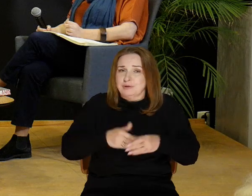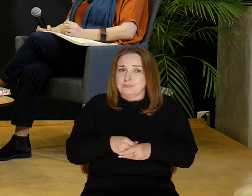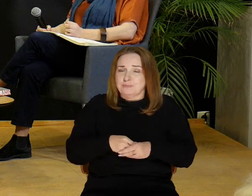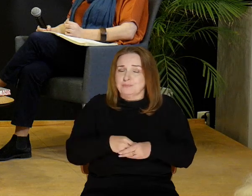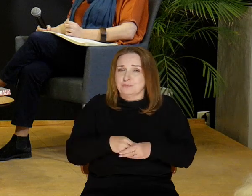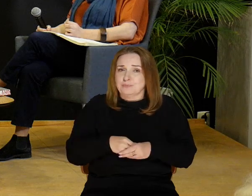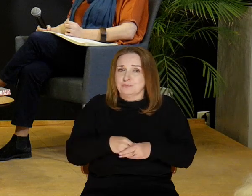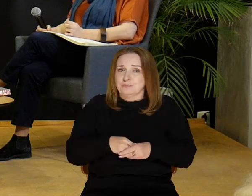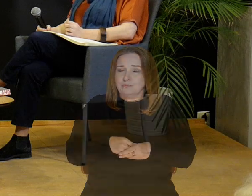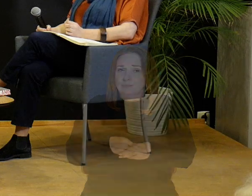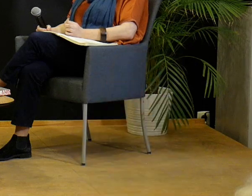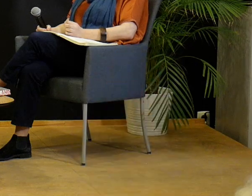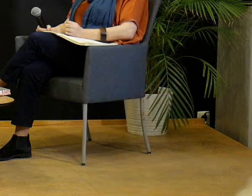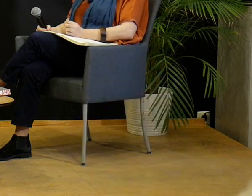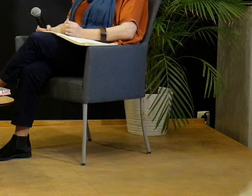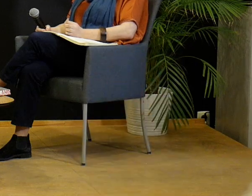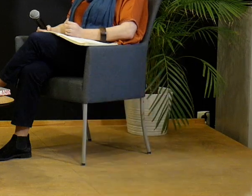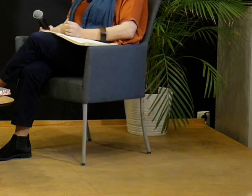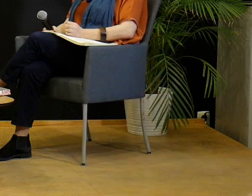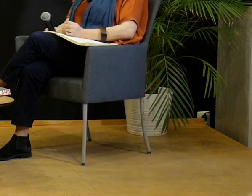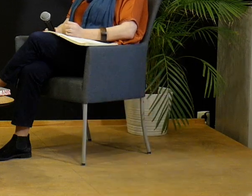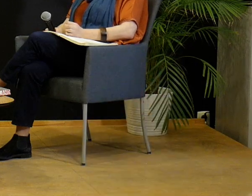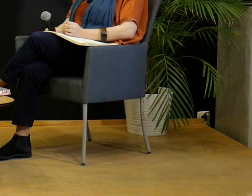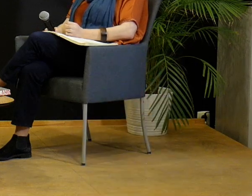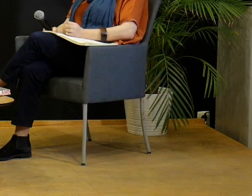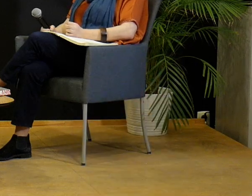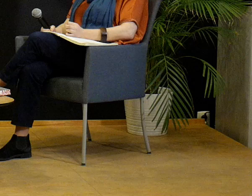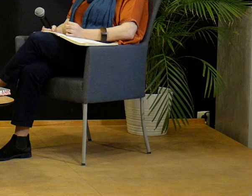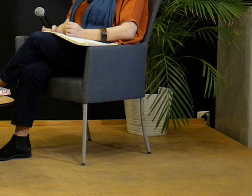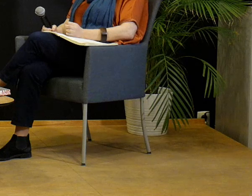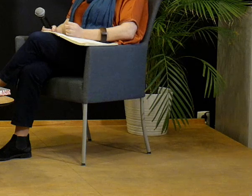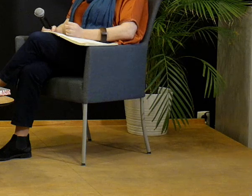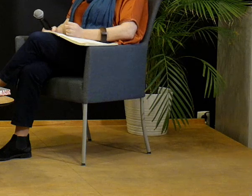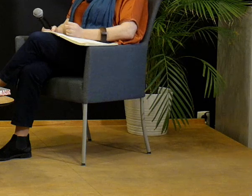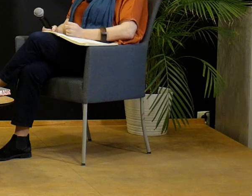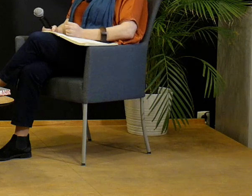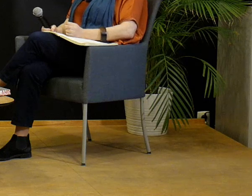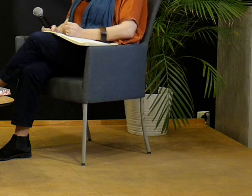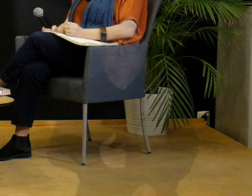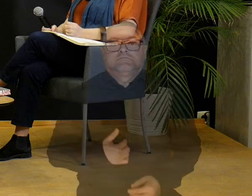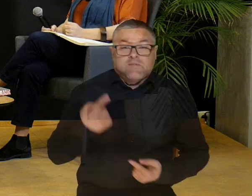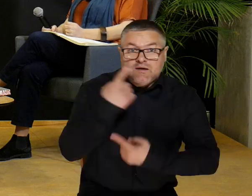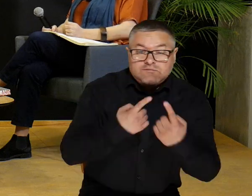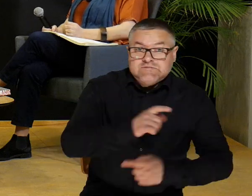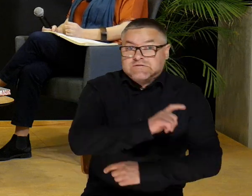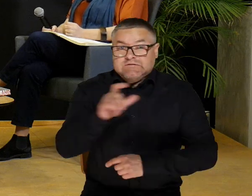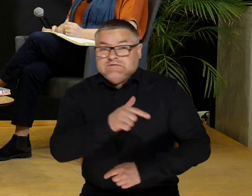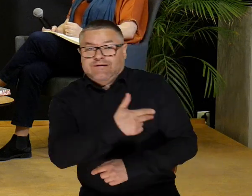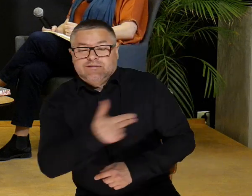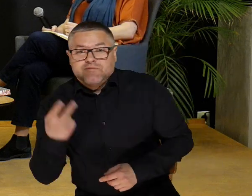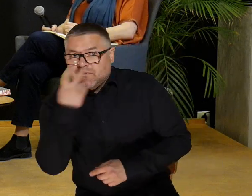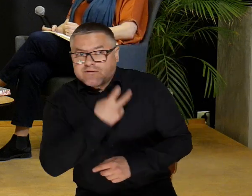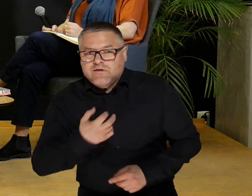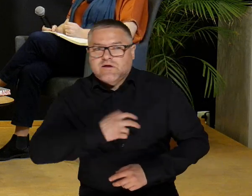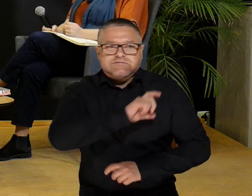przeprawić przez tą lekturę. Ja mam jeszcze taką myśl, bo oczywiście cały czas interesuje mnie bardzo ten temat i ciągle właśnie